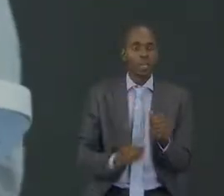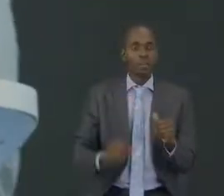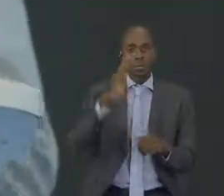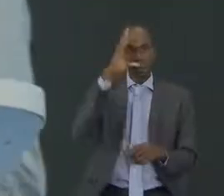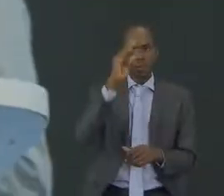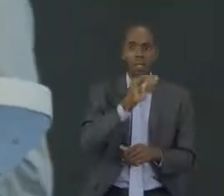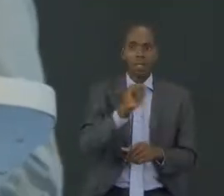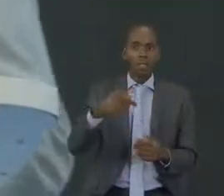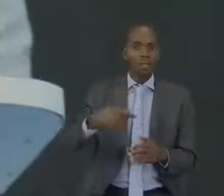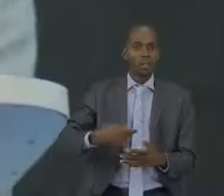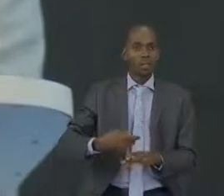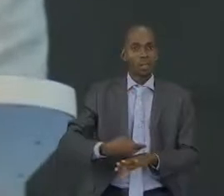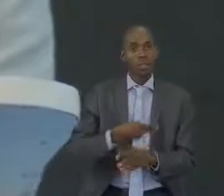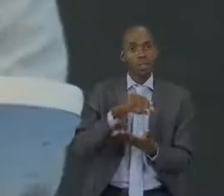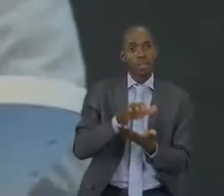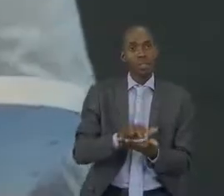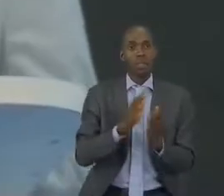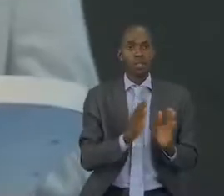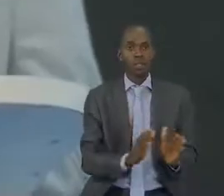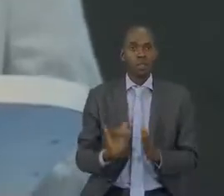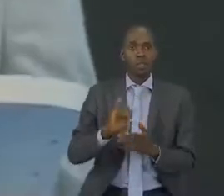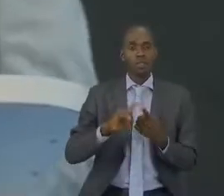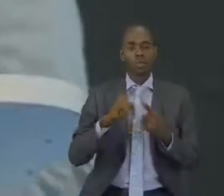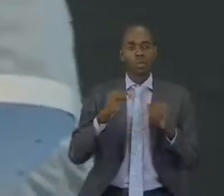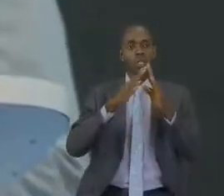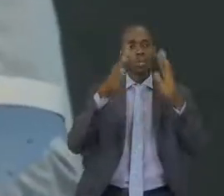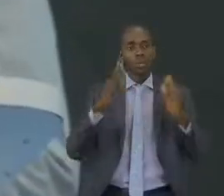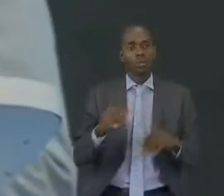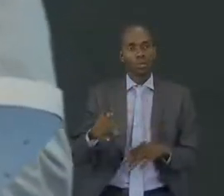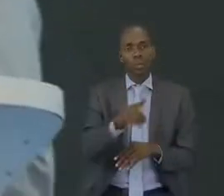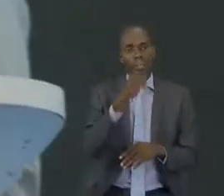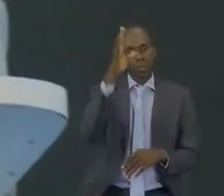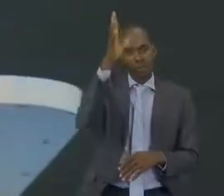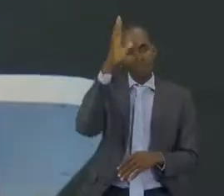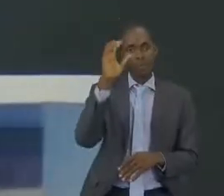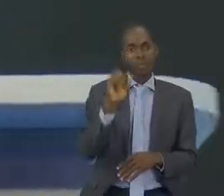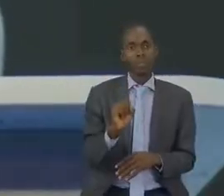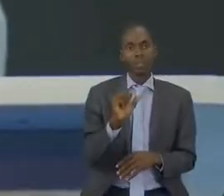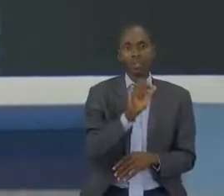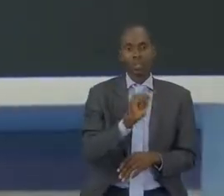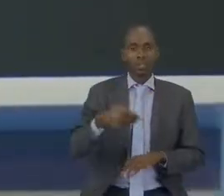famille, un agneau pour chaque maison.